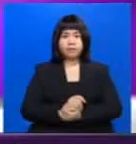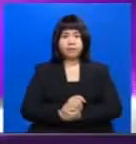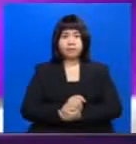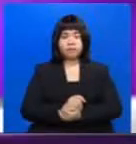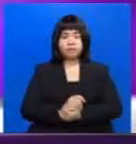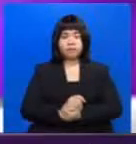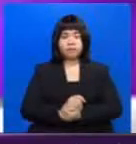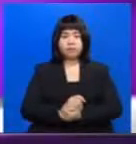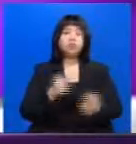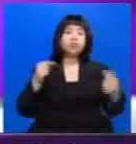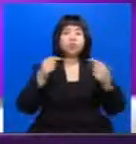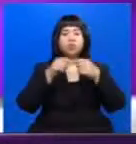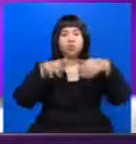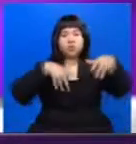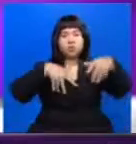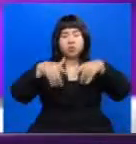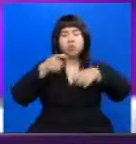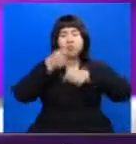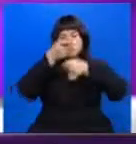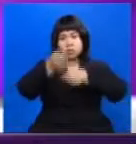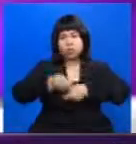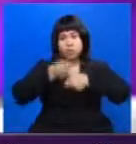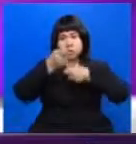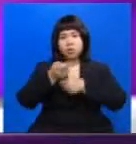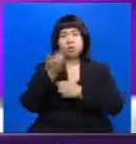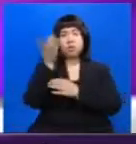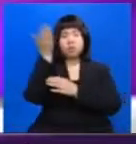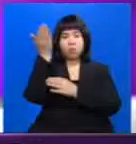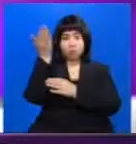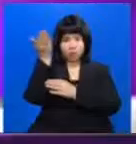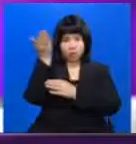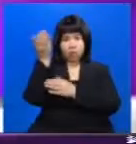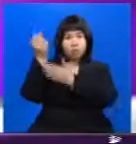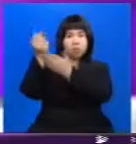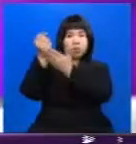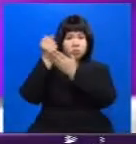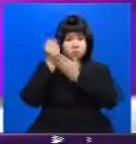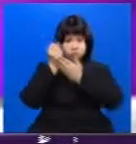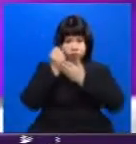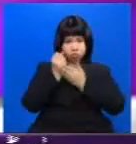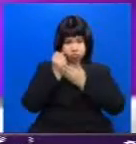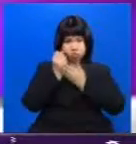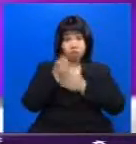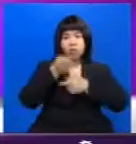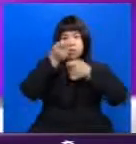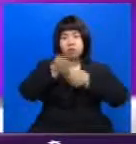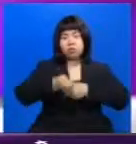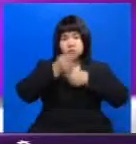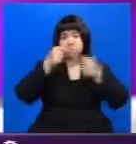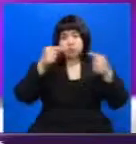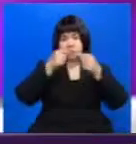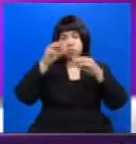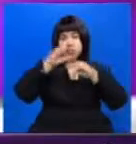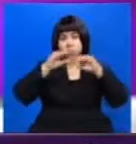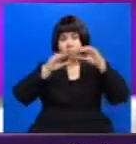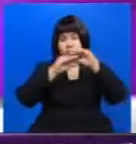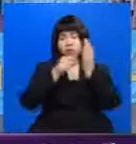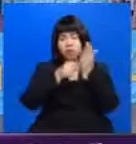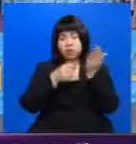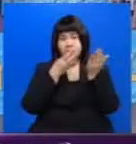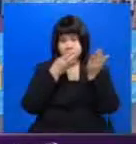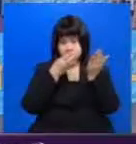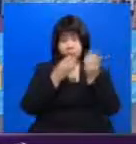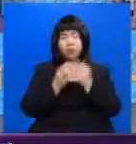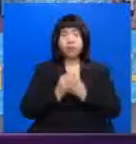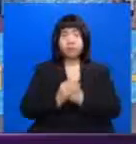ครือข่ายพสกนิกรชาวนาไทยถวายฎีกาขอพระราชทานความช่วยเหลือให้กับเกษตรกรจากโครงการรับจำนำข้าวค่ะนายพานุ